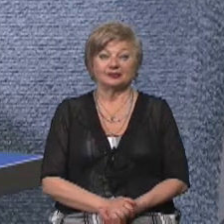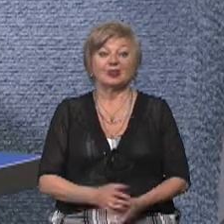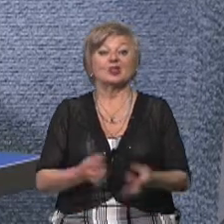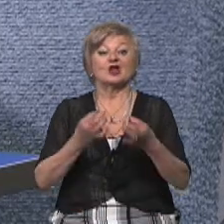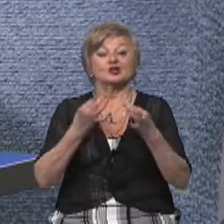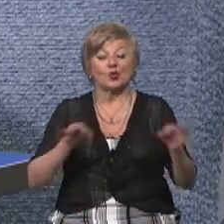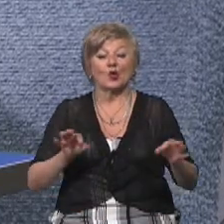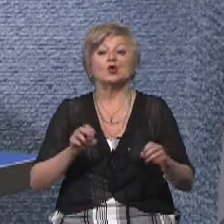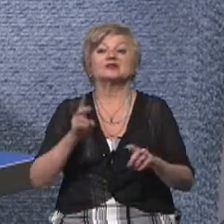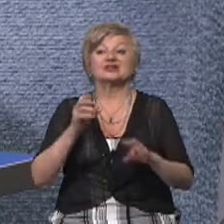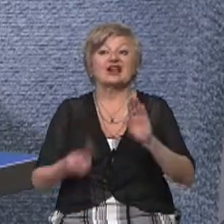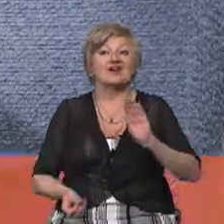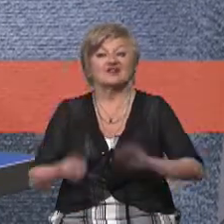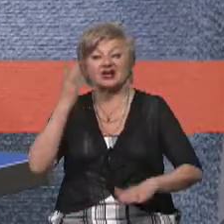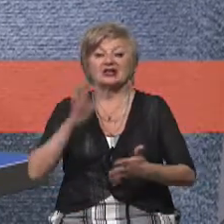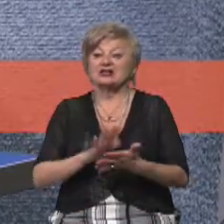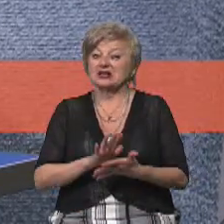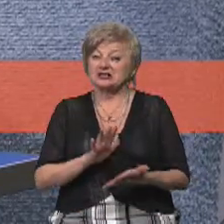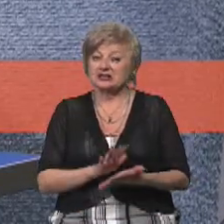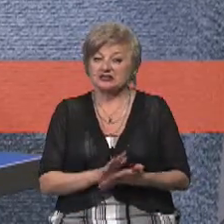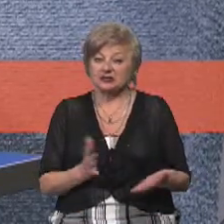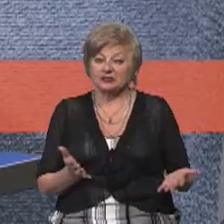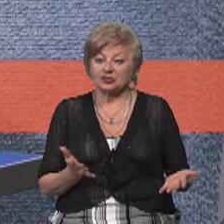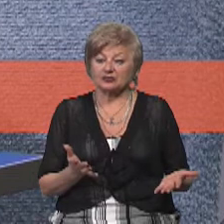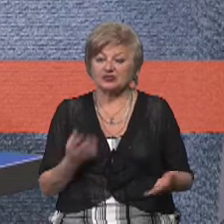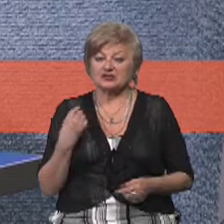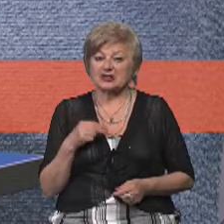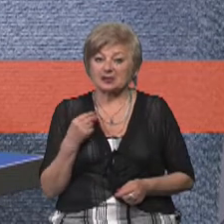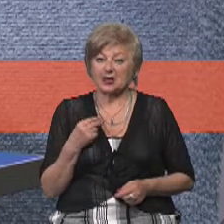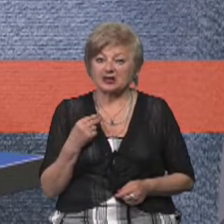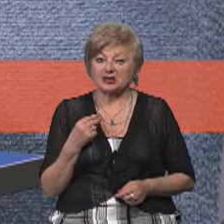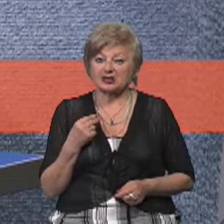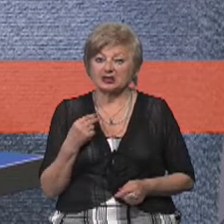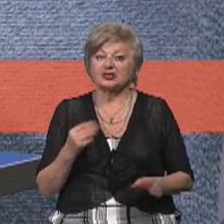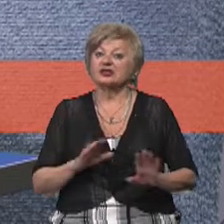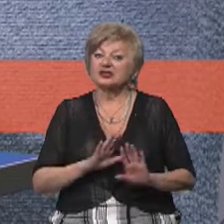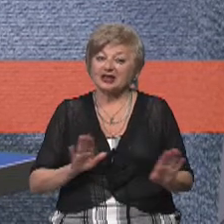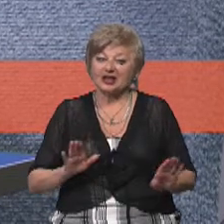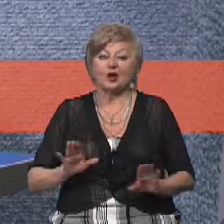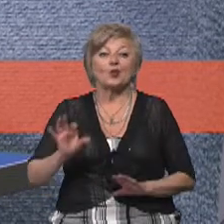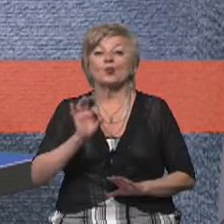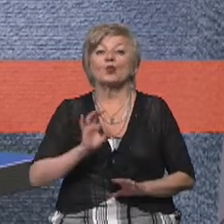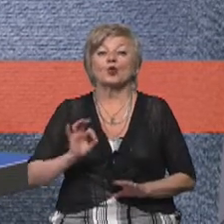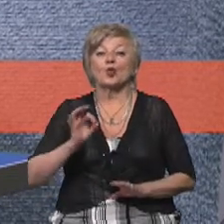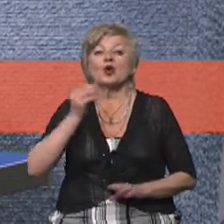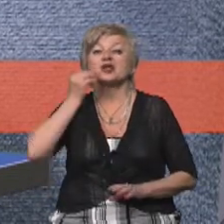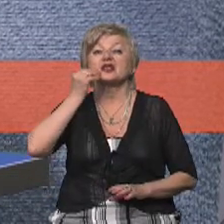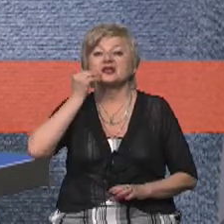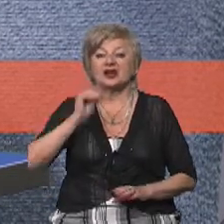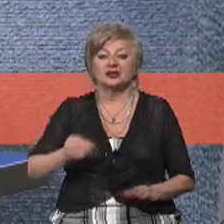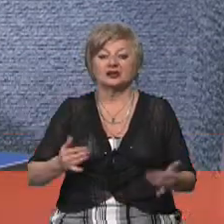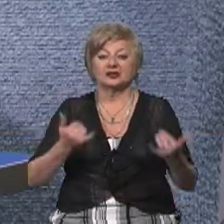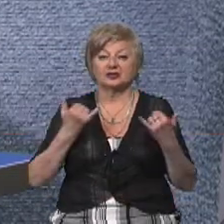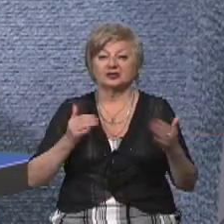Дозвіл на викиди забруднюючих речовин в атмосферне повітря? Ні. Про якісний